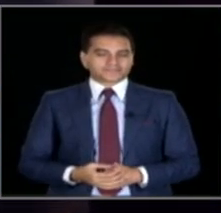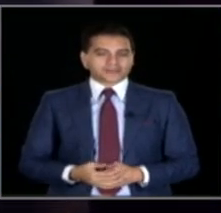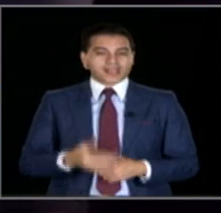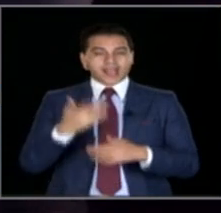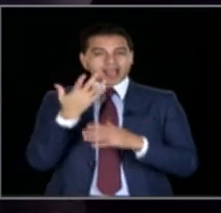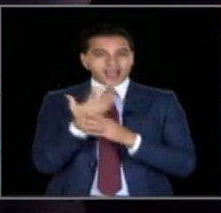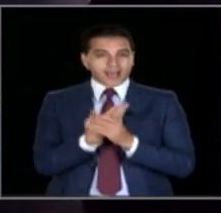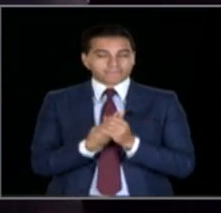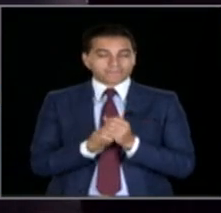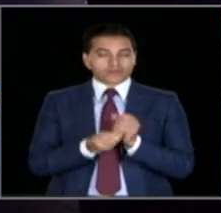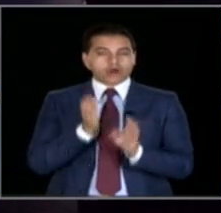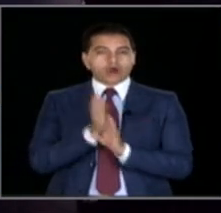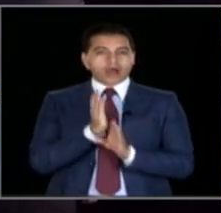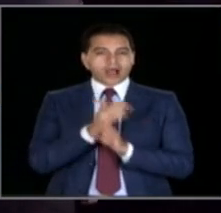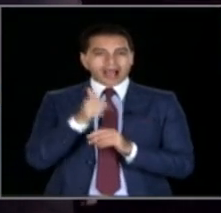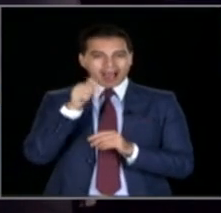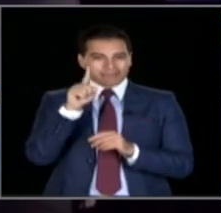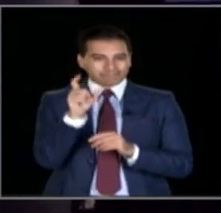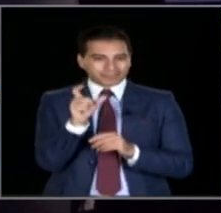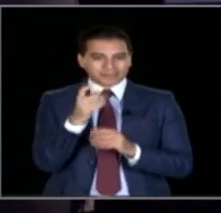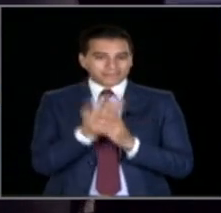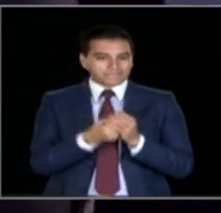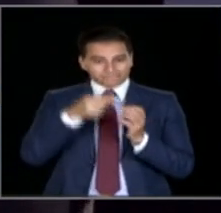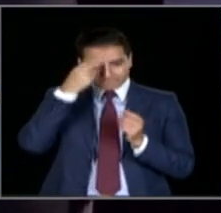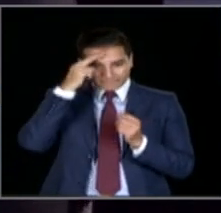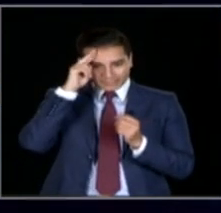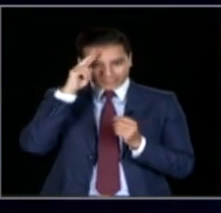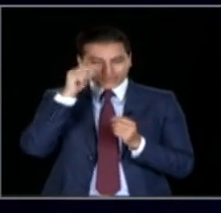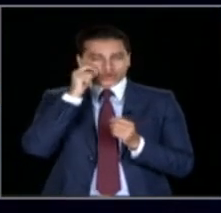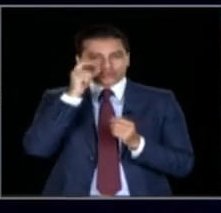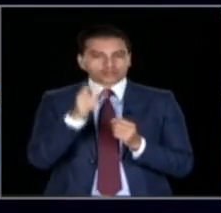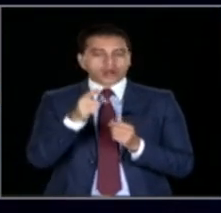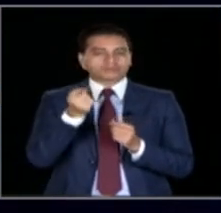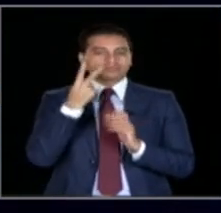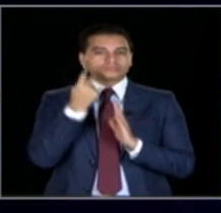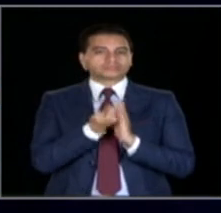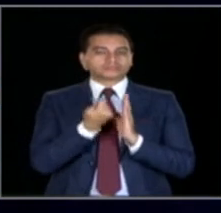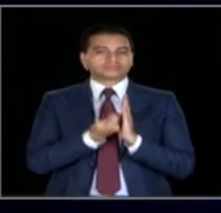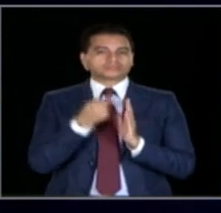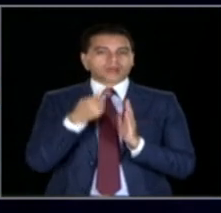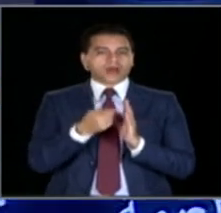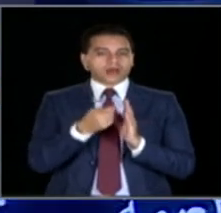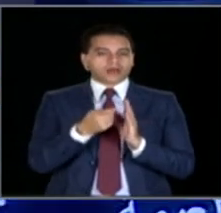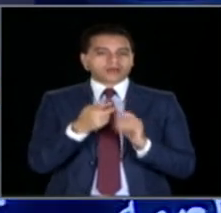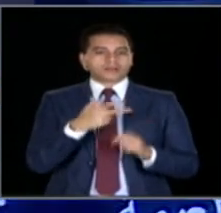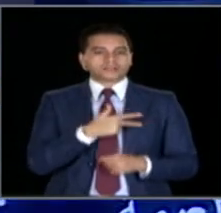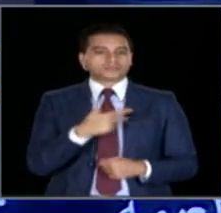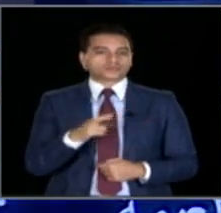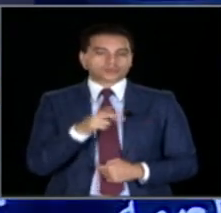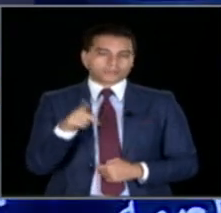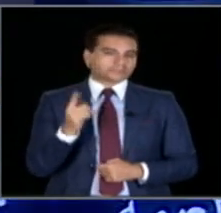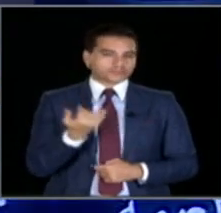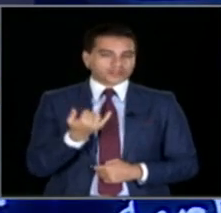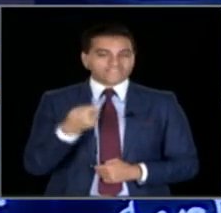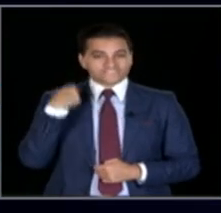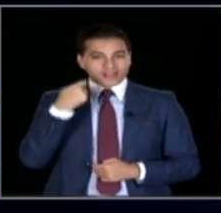ابنه هقول لكم على اسمه في الاختيارات. سؤال مش سهل، مش سهل خالص. الفيلم ده